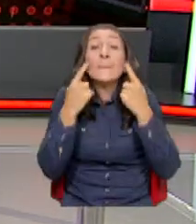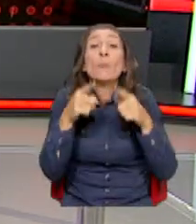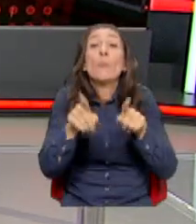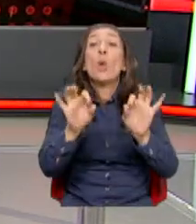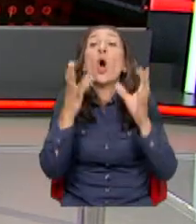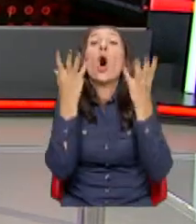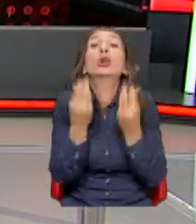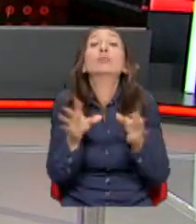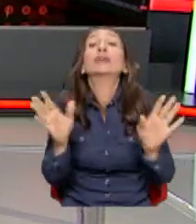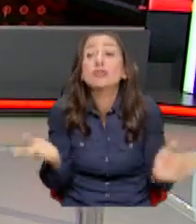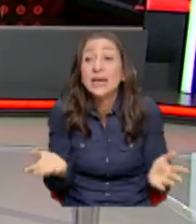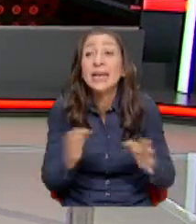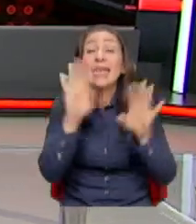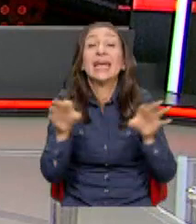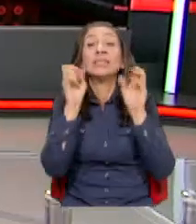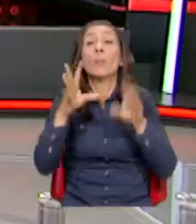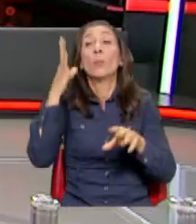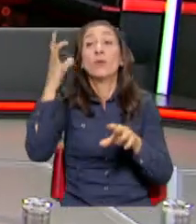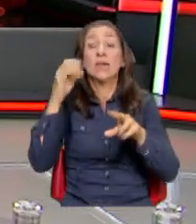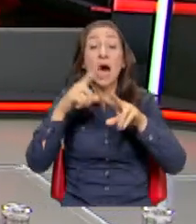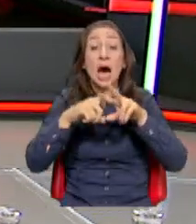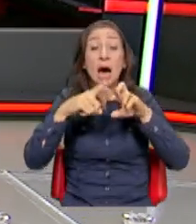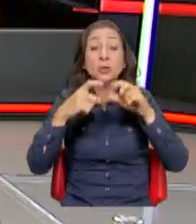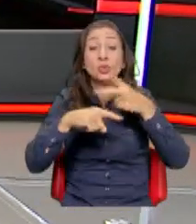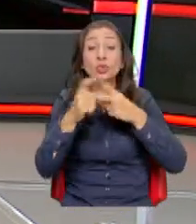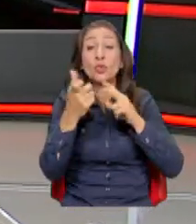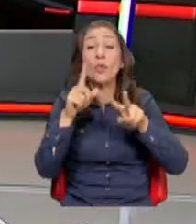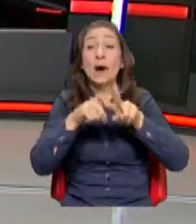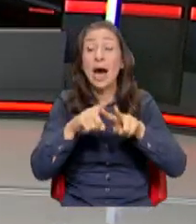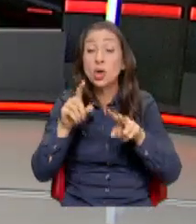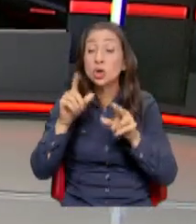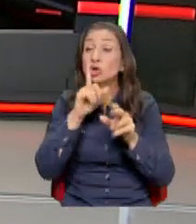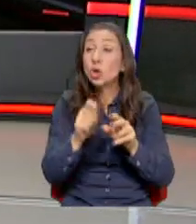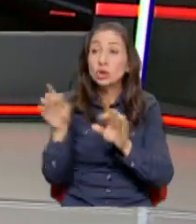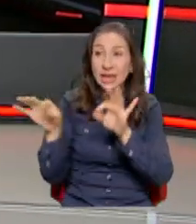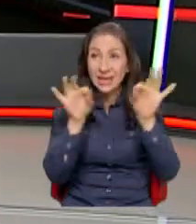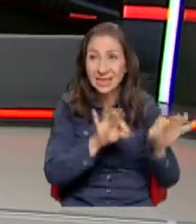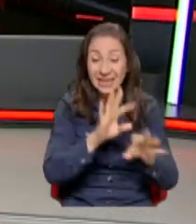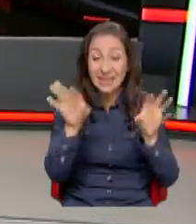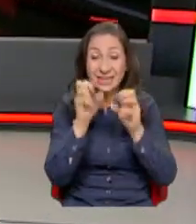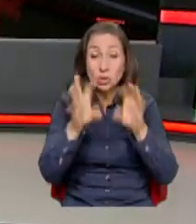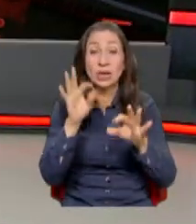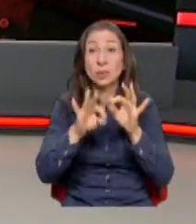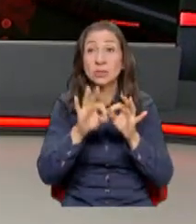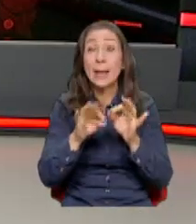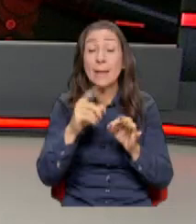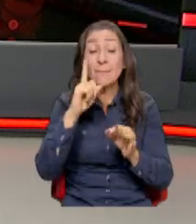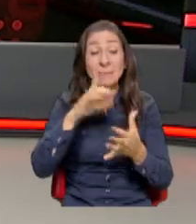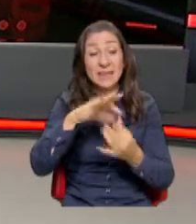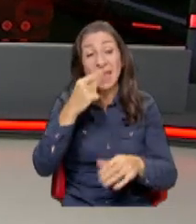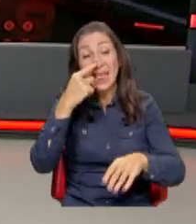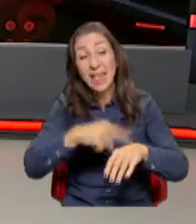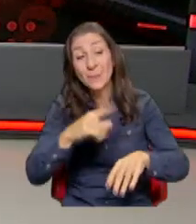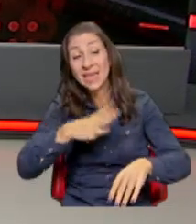bu şekilde olmayacak illüzyonu Profesör arzua sözlükten alarak şöyle tarif etmiş illüzyon ekonomisi birinin